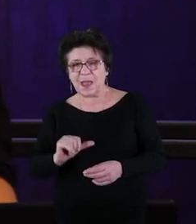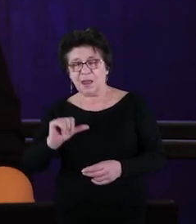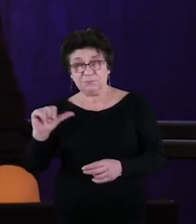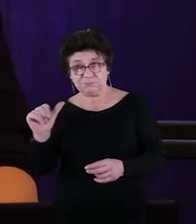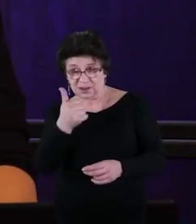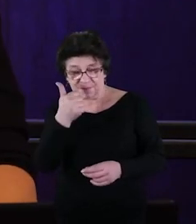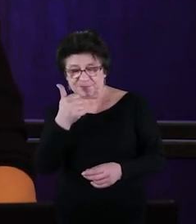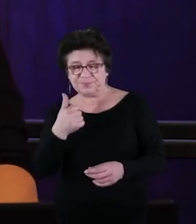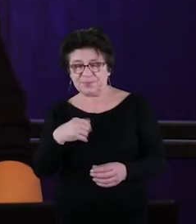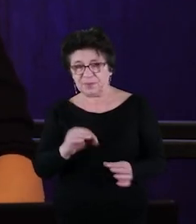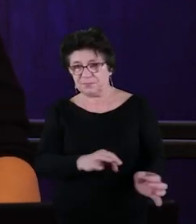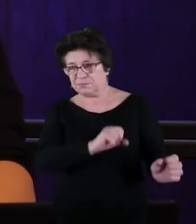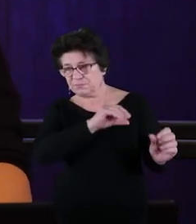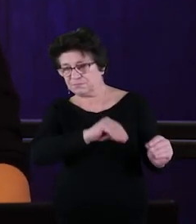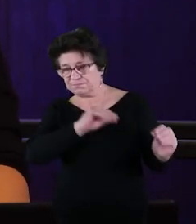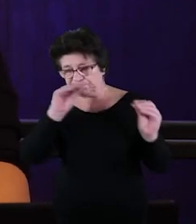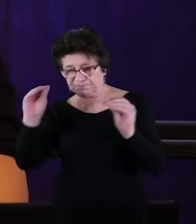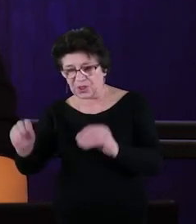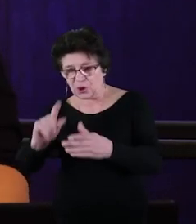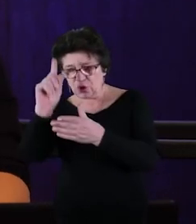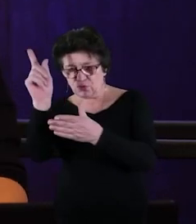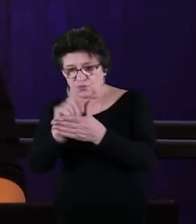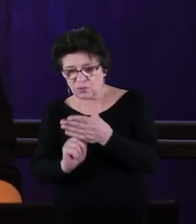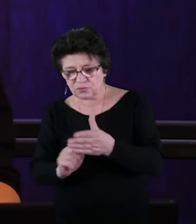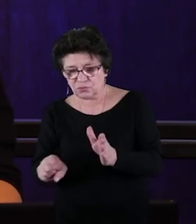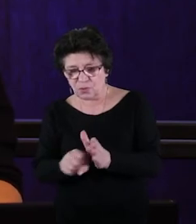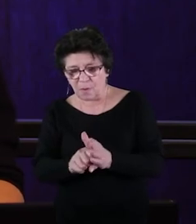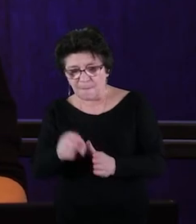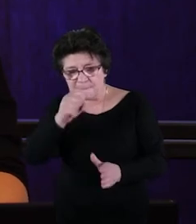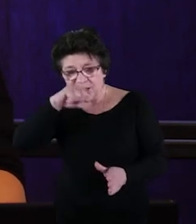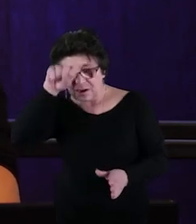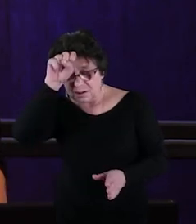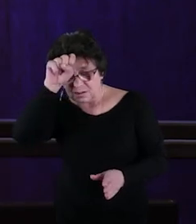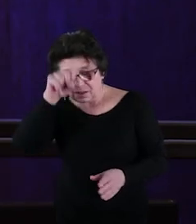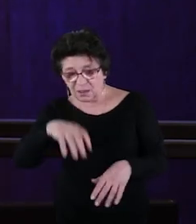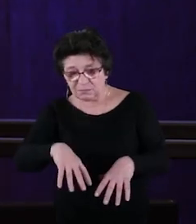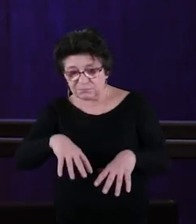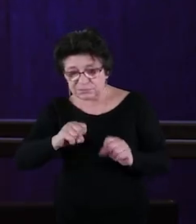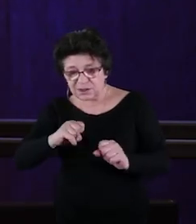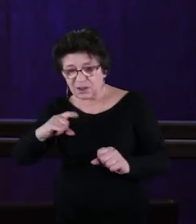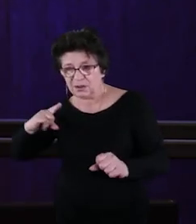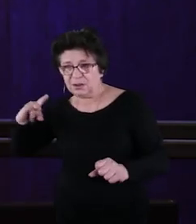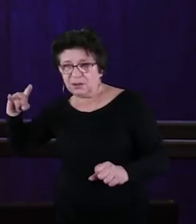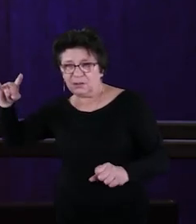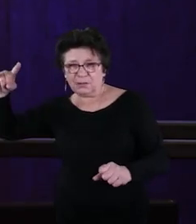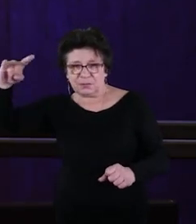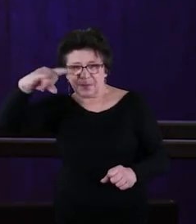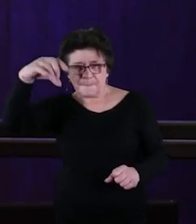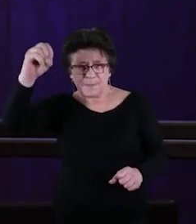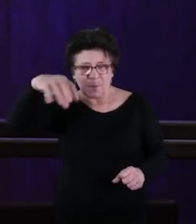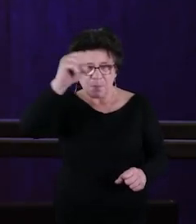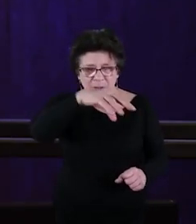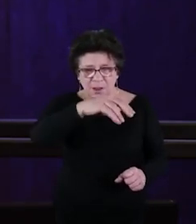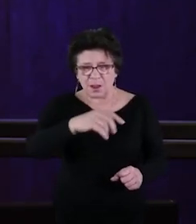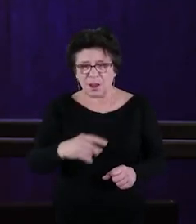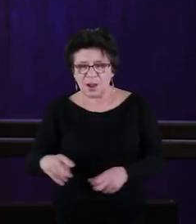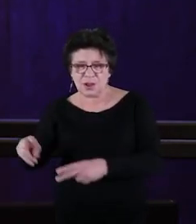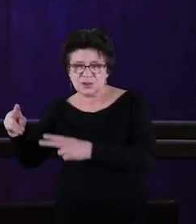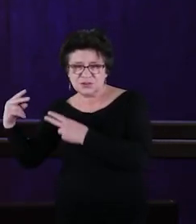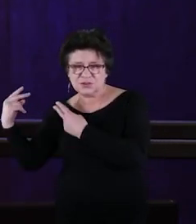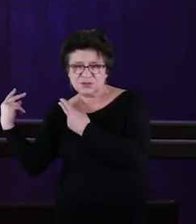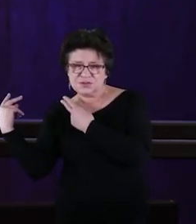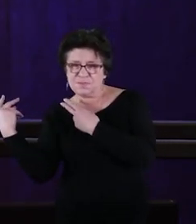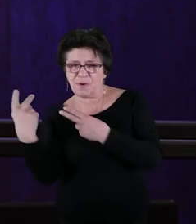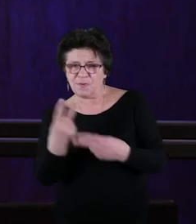ze Śląska jakoś tak do Berlina a potem z tego jak zaczęły się naloty to go przewieźli z powrotem na Śląsk ale